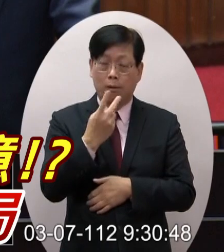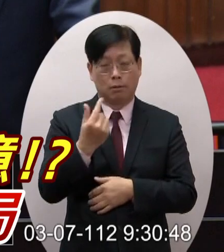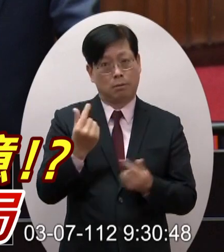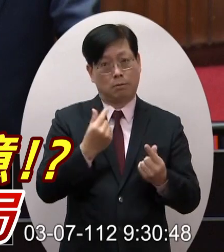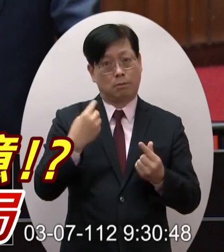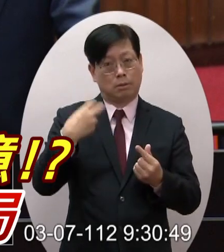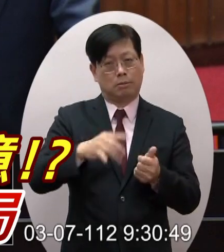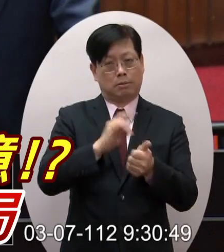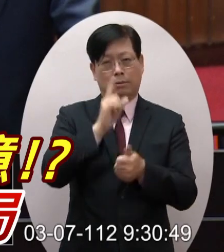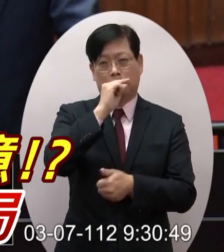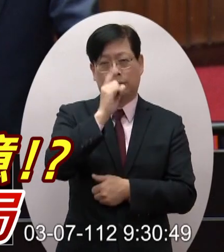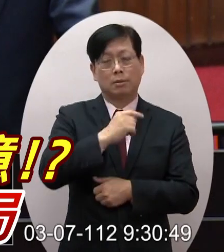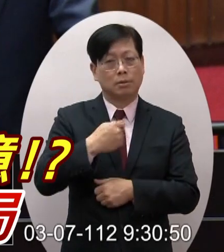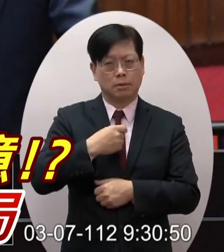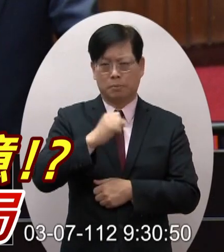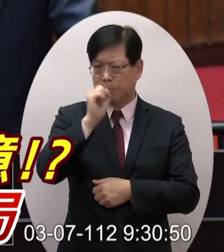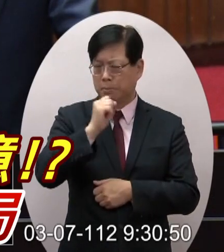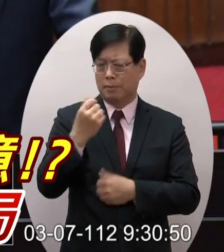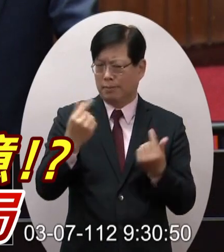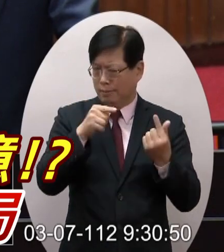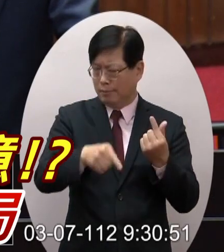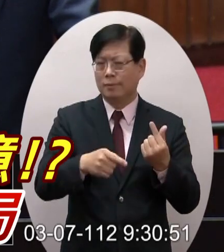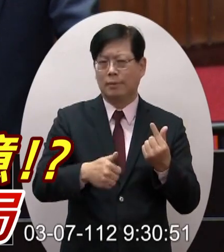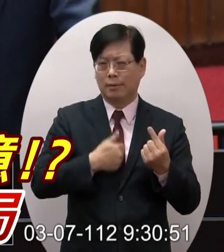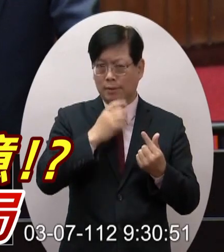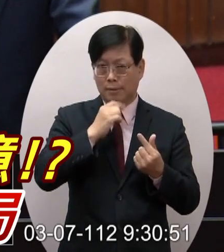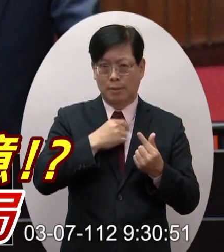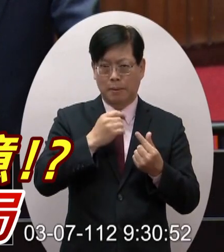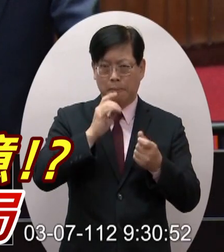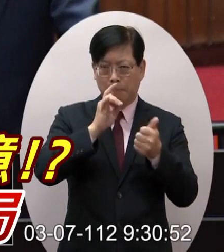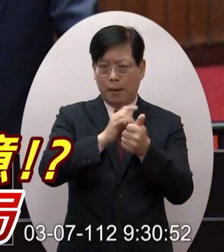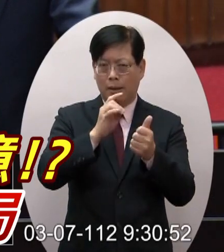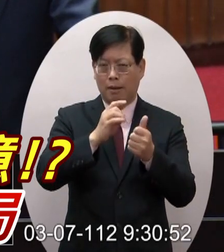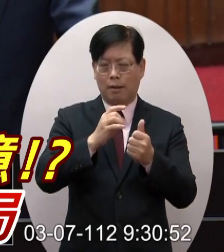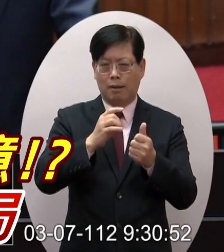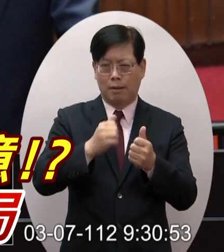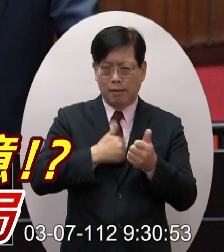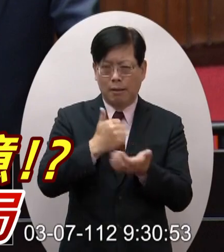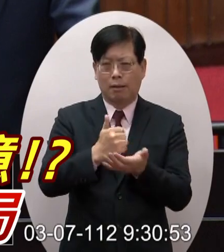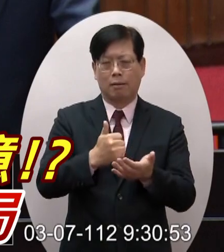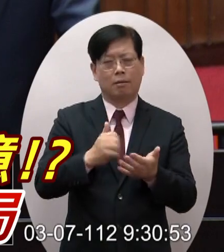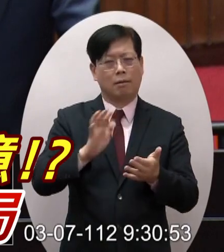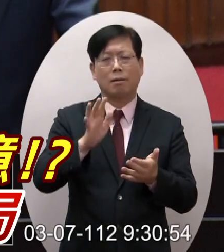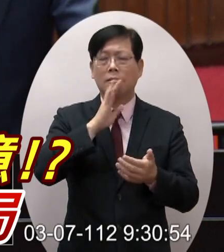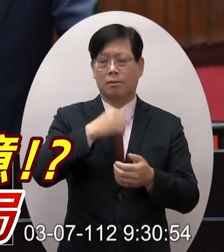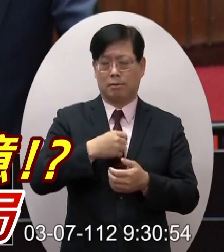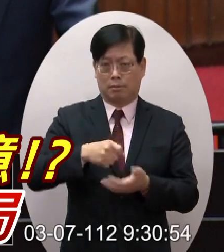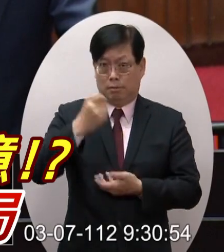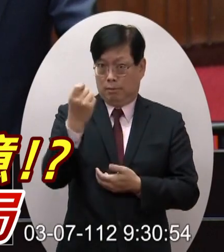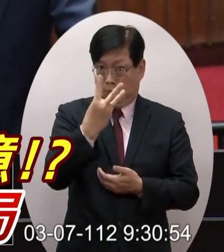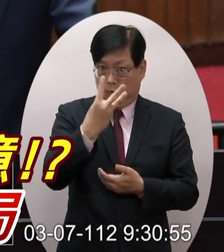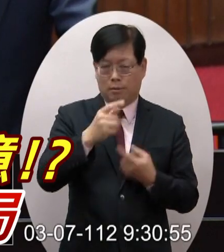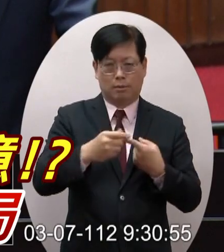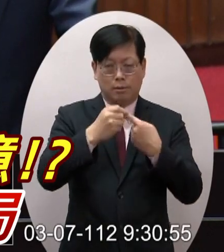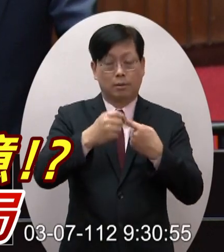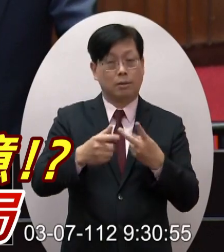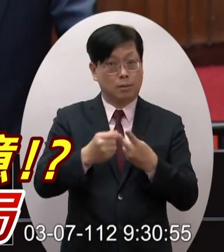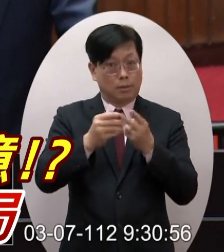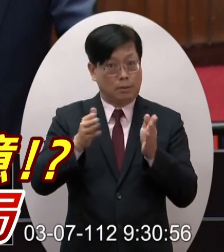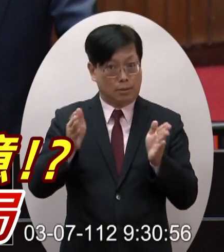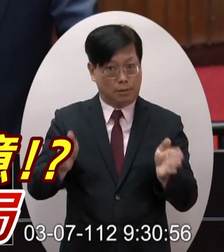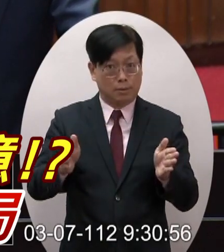级之后还是骗局，我们不希望变成这样骗局成真。所以第一个，我们希望提出三个诉求：第一个，第二阶